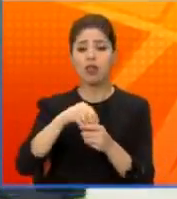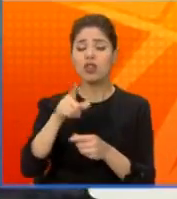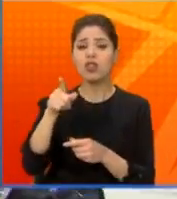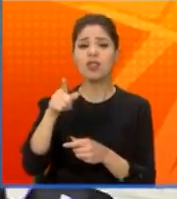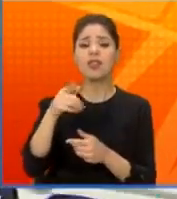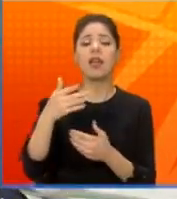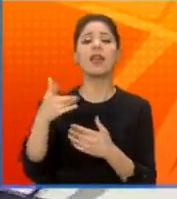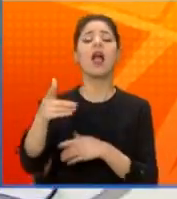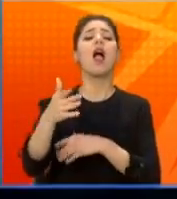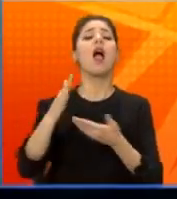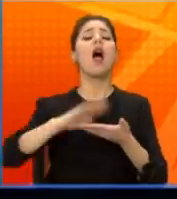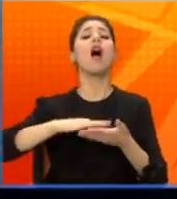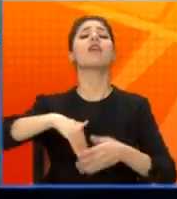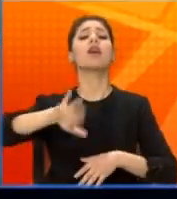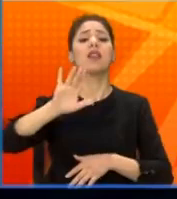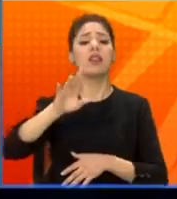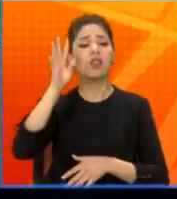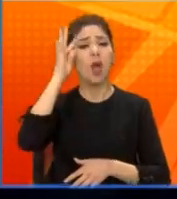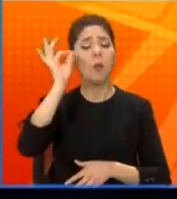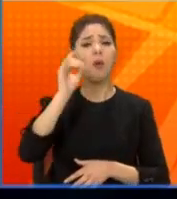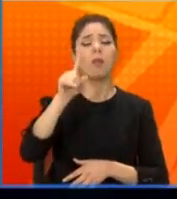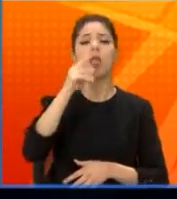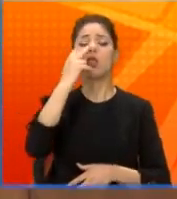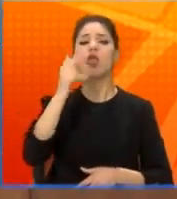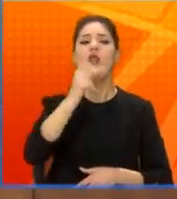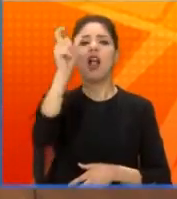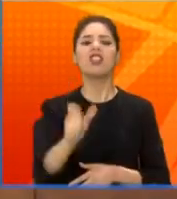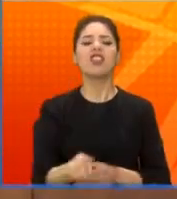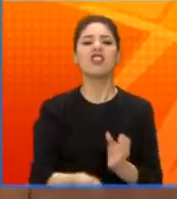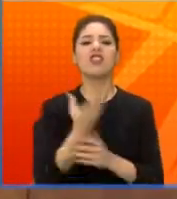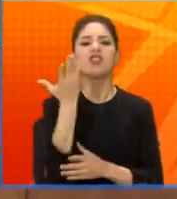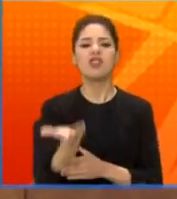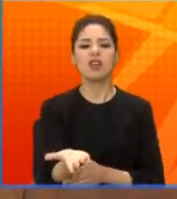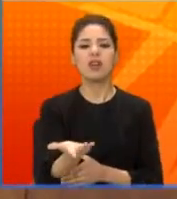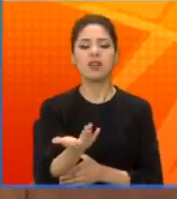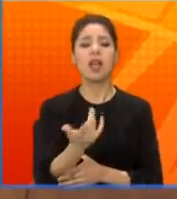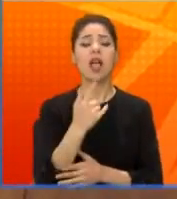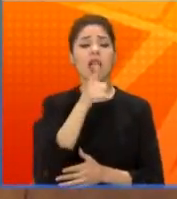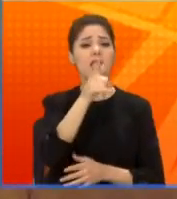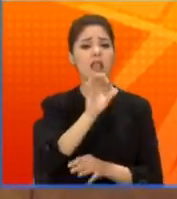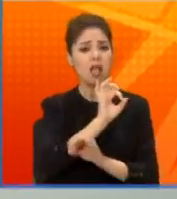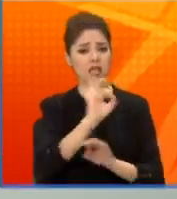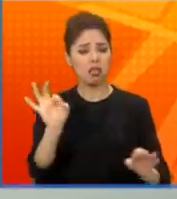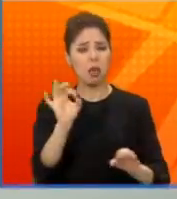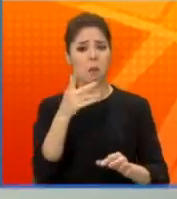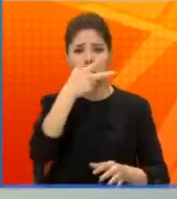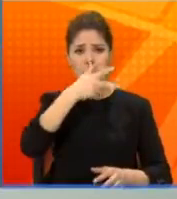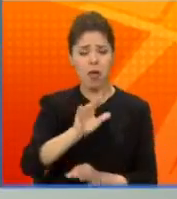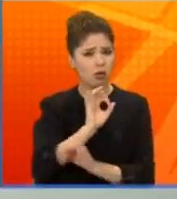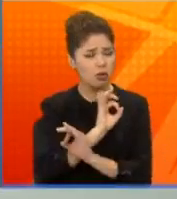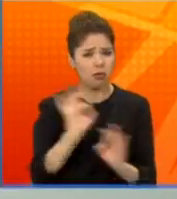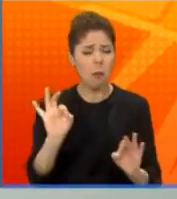ses aslında arkadaşı değil, profesyonel bir dolandırıcıydı. Sesi o kadar net, o kadar benzetiyor